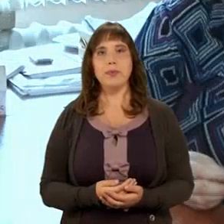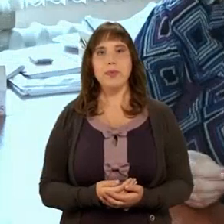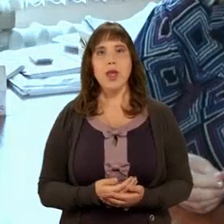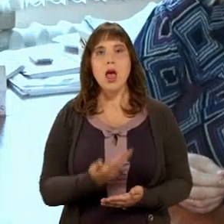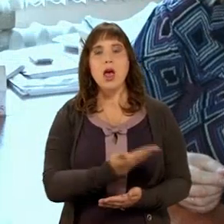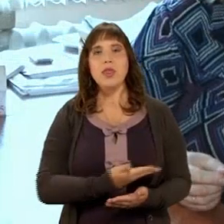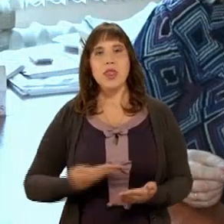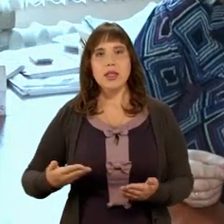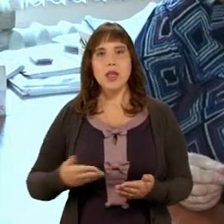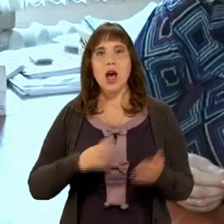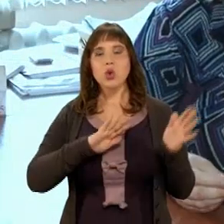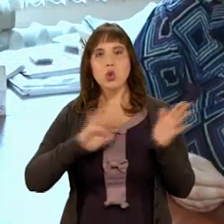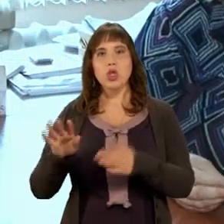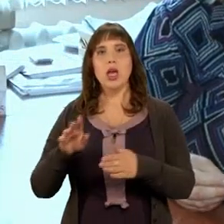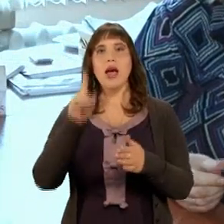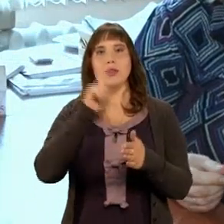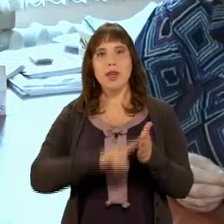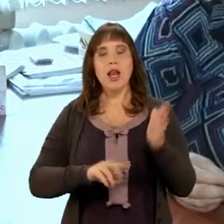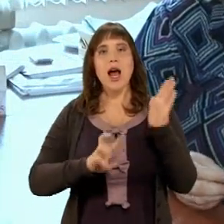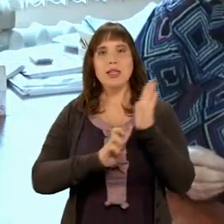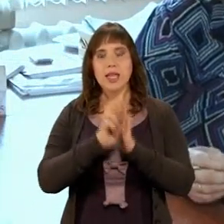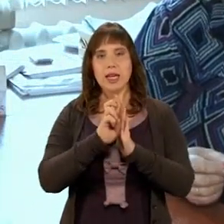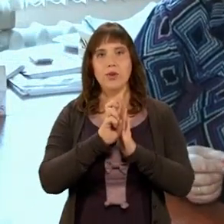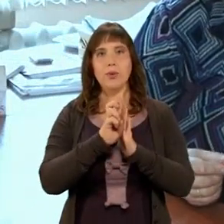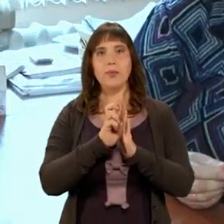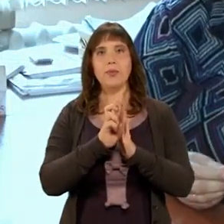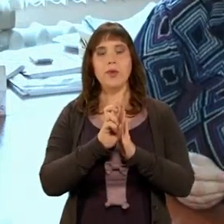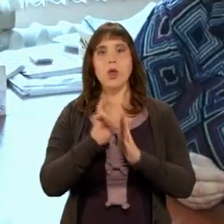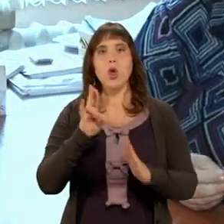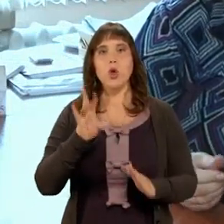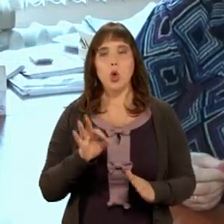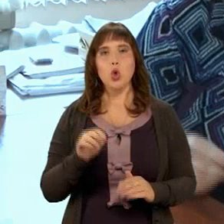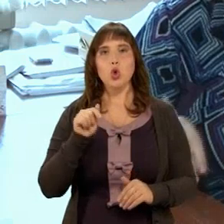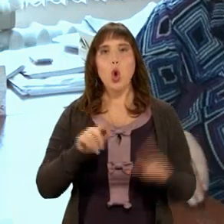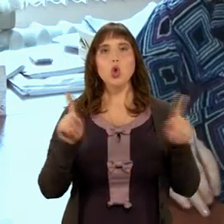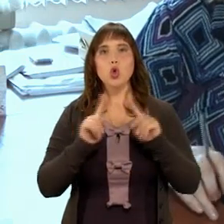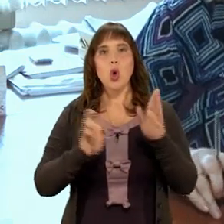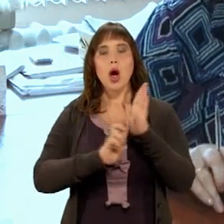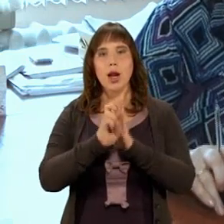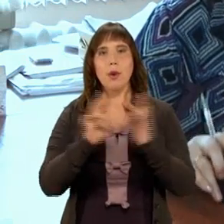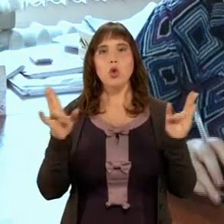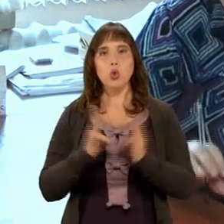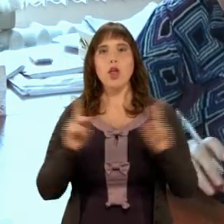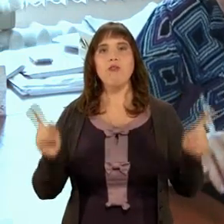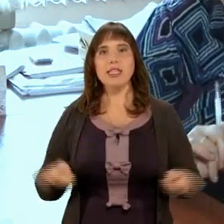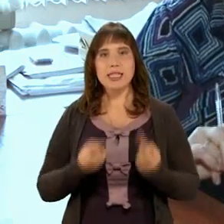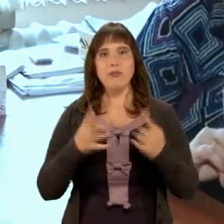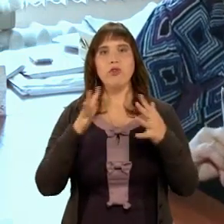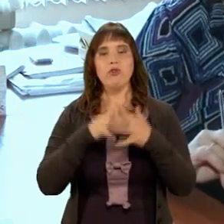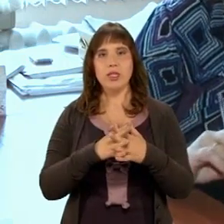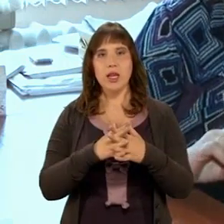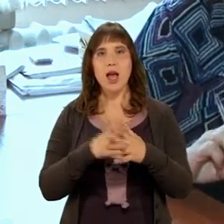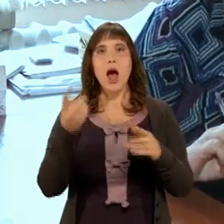Нас отучили, от веры отучили, от церкви отучили. Ну, то, что храм нужно восстановить в